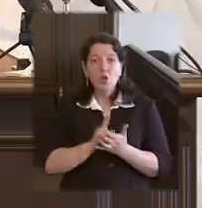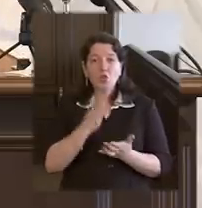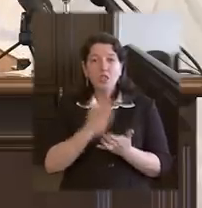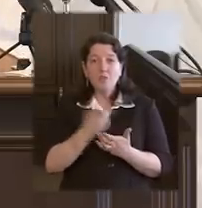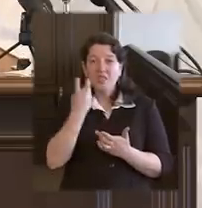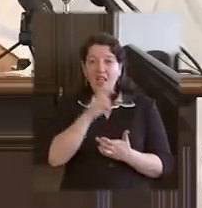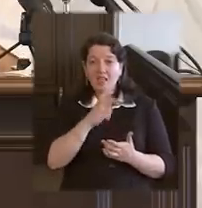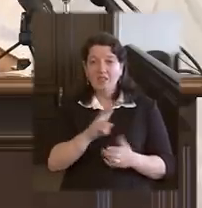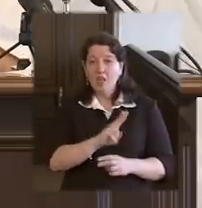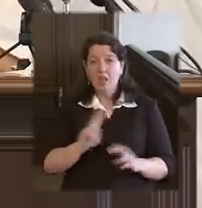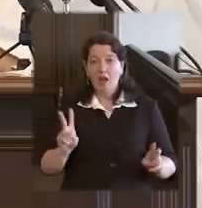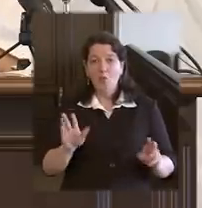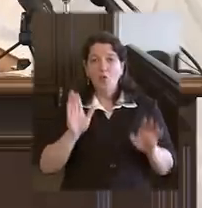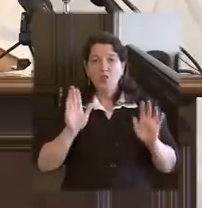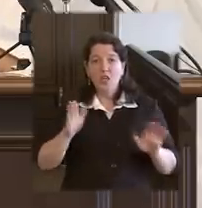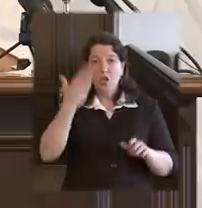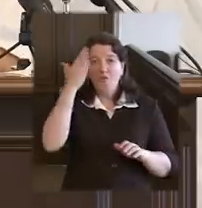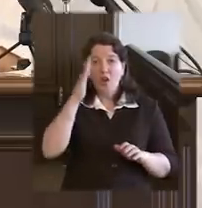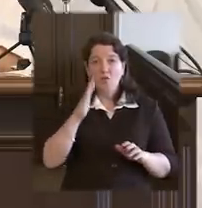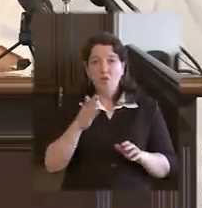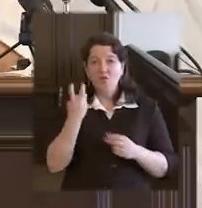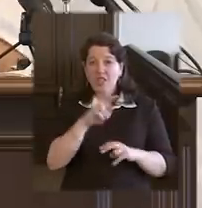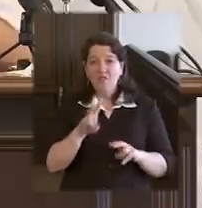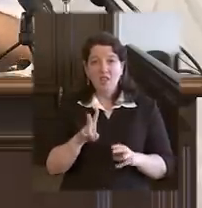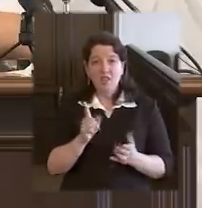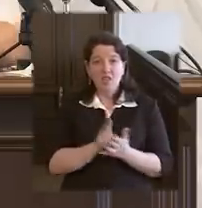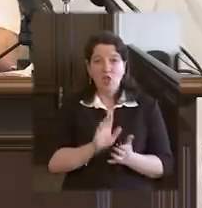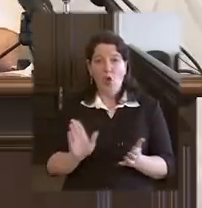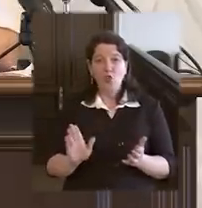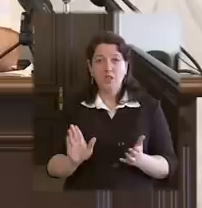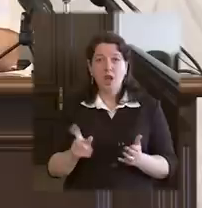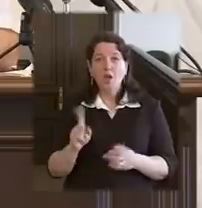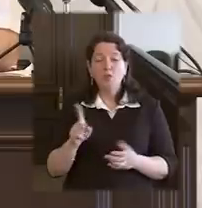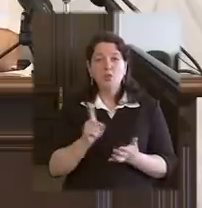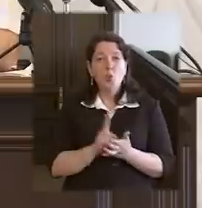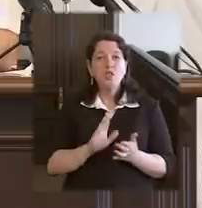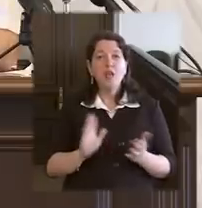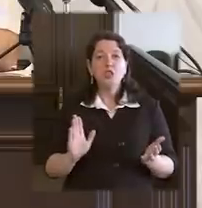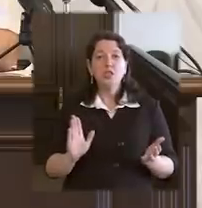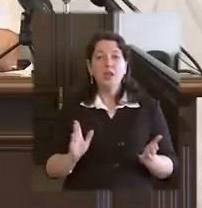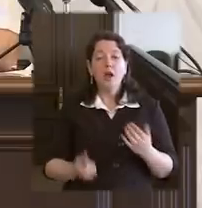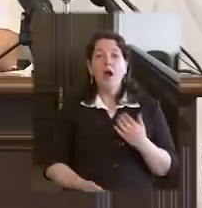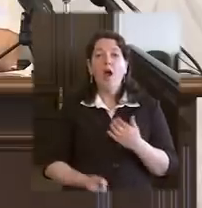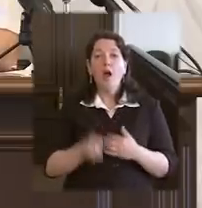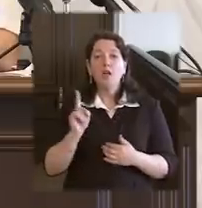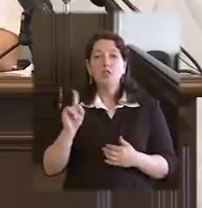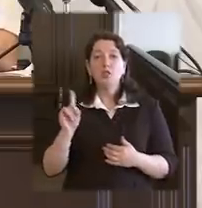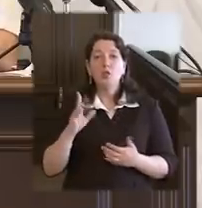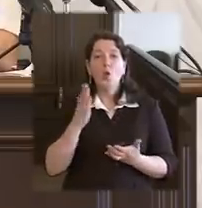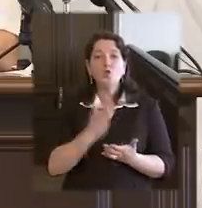кому, даже к врагу. А еще почему не должны? Почему не должны?